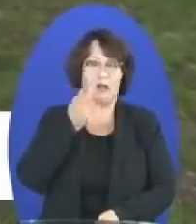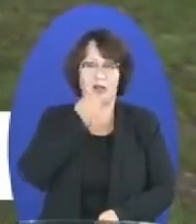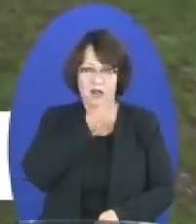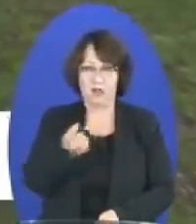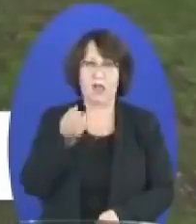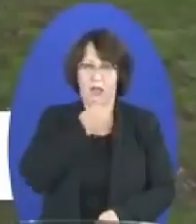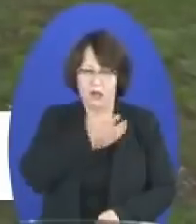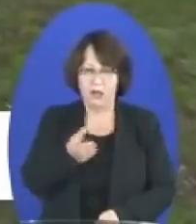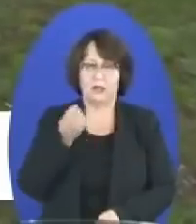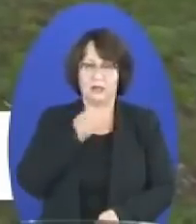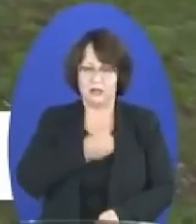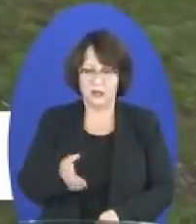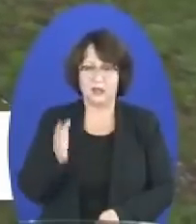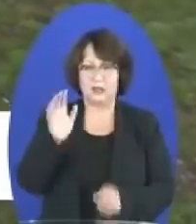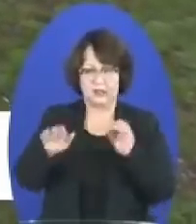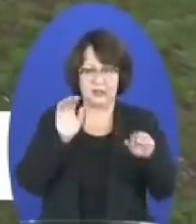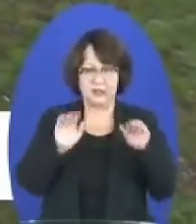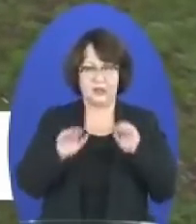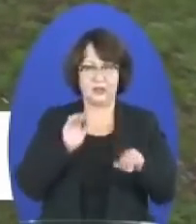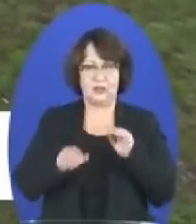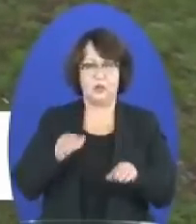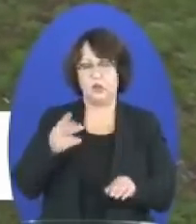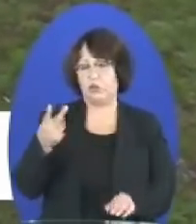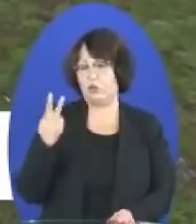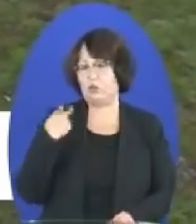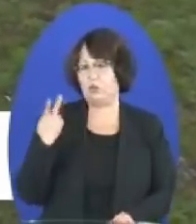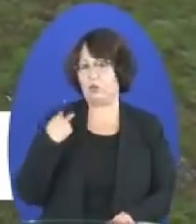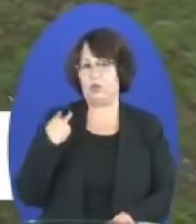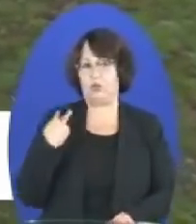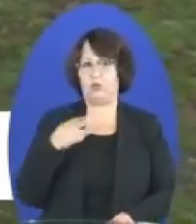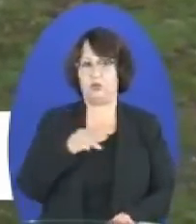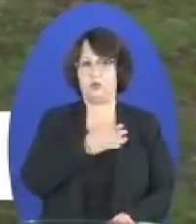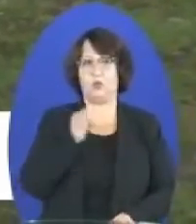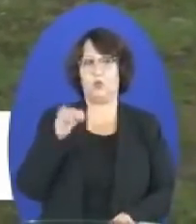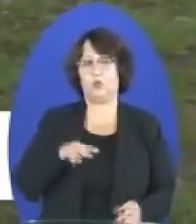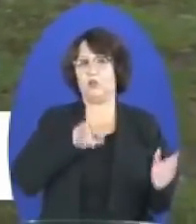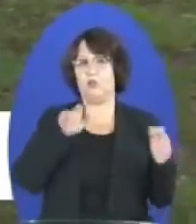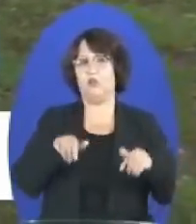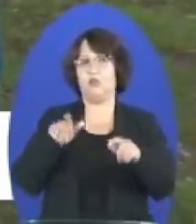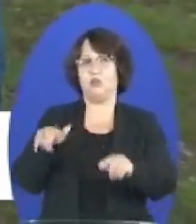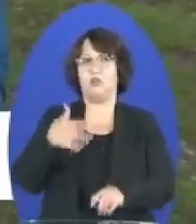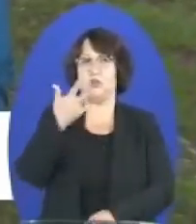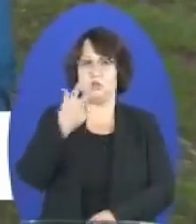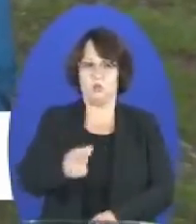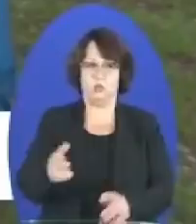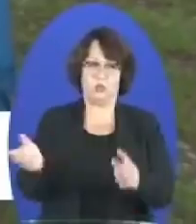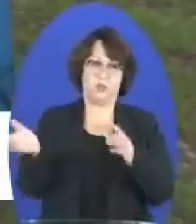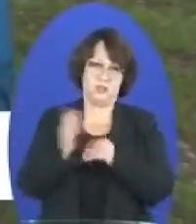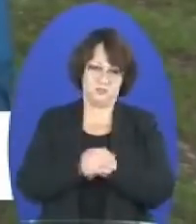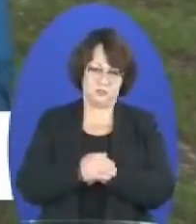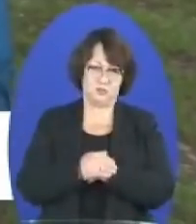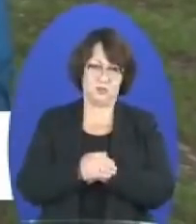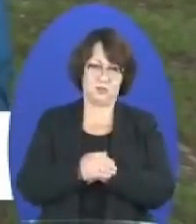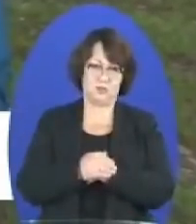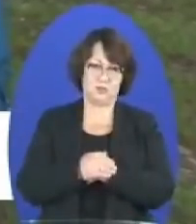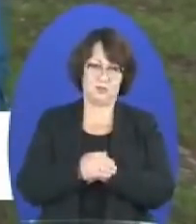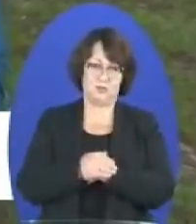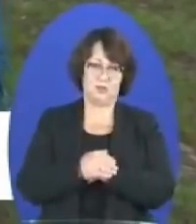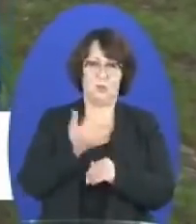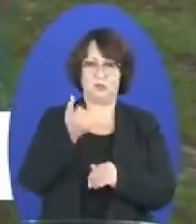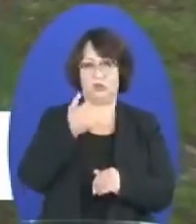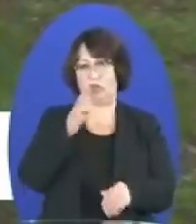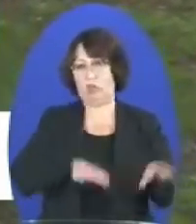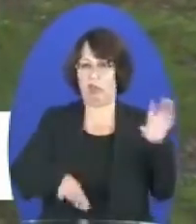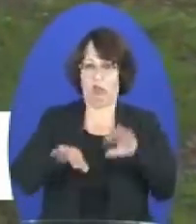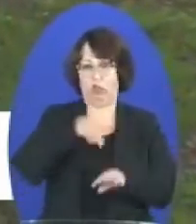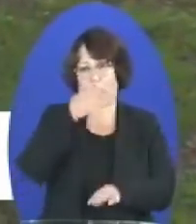Гэсэн хэдий ч одоо байнга сануулсан хэдий ч за 2 хоногийн өмнө бол яг энэ туулгол дээр бол 3 хүн бол амь насаа алдсан байгаа. Осон усан тосолдож, за